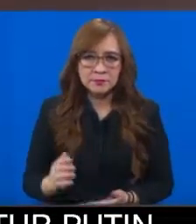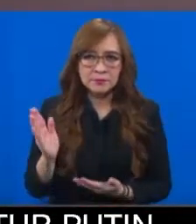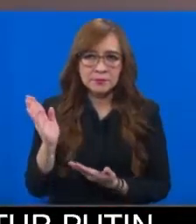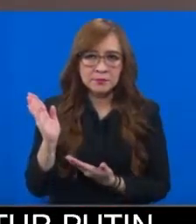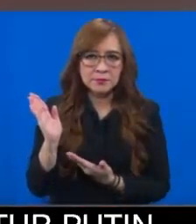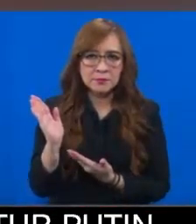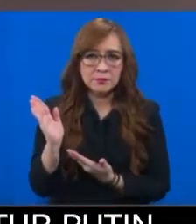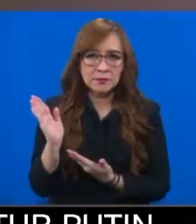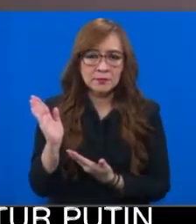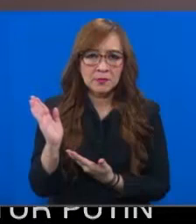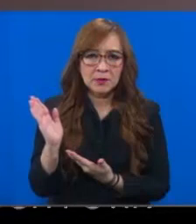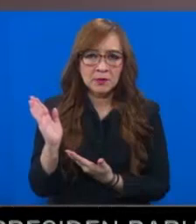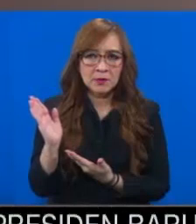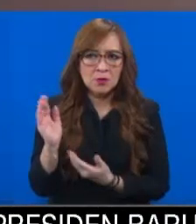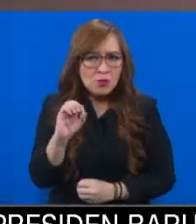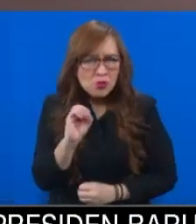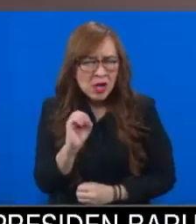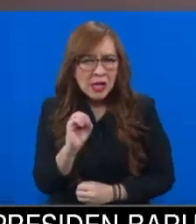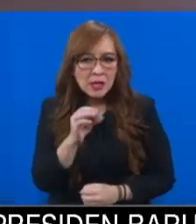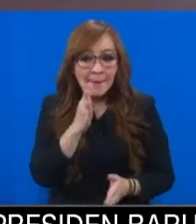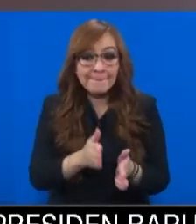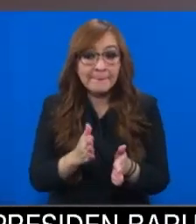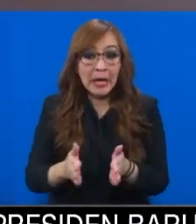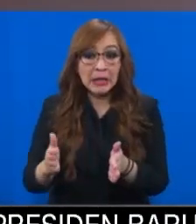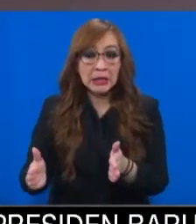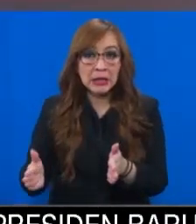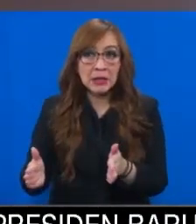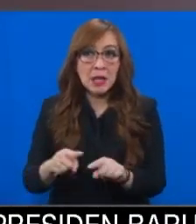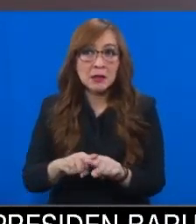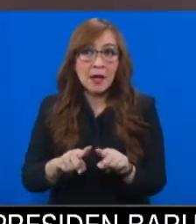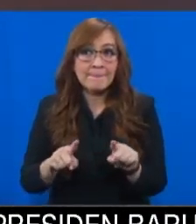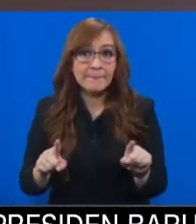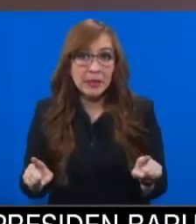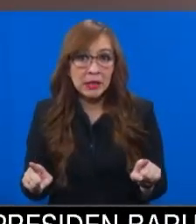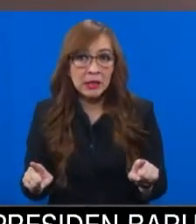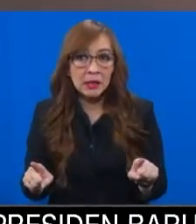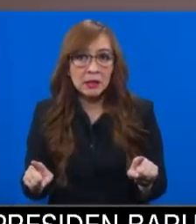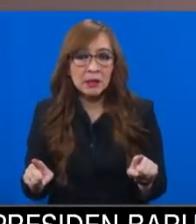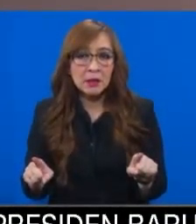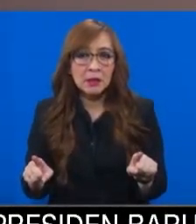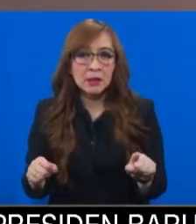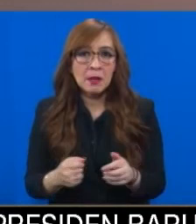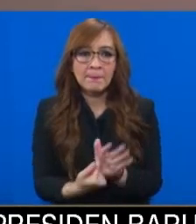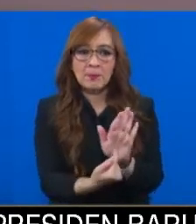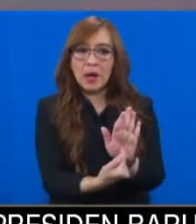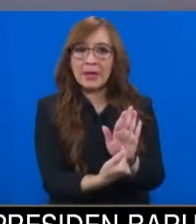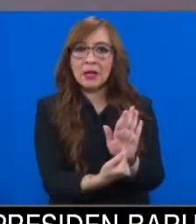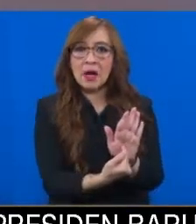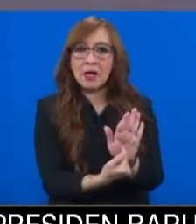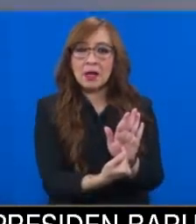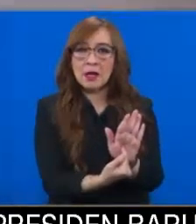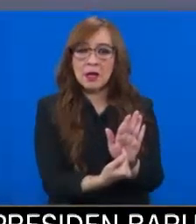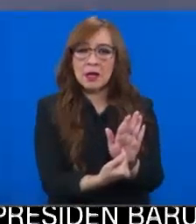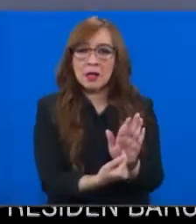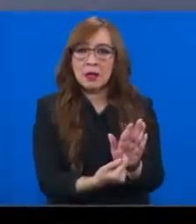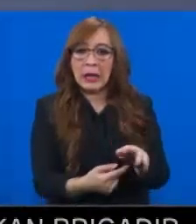Ngapain ya? Bukan sedang parkir, pria di atas sepeda motor metik ini sedang melakukan kebiasaannya memamerkan alat kelamin kepada